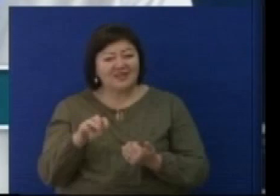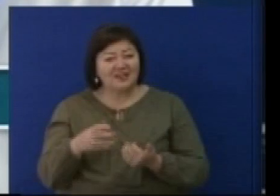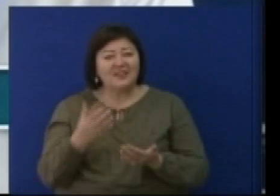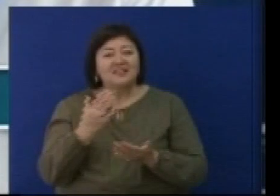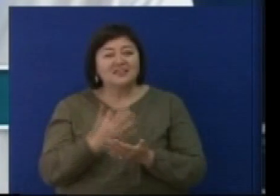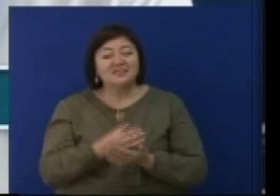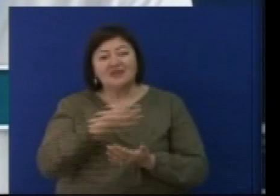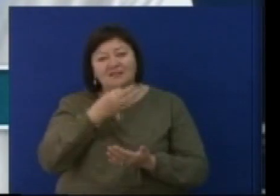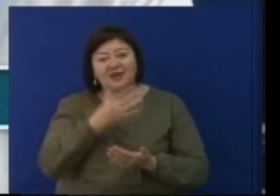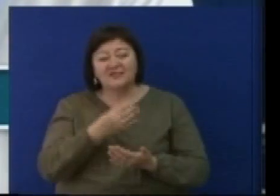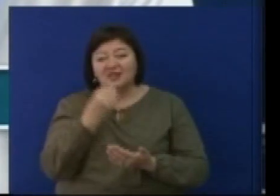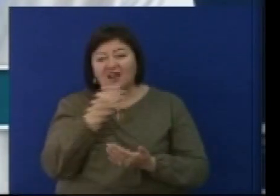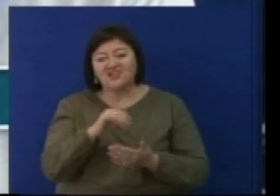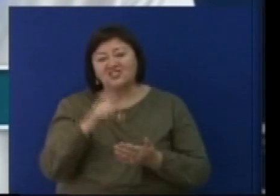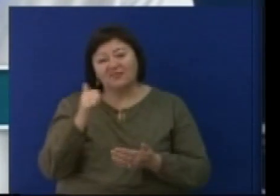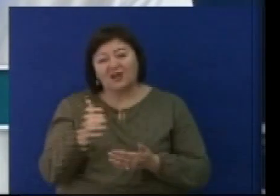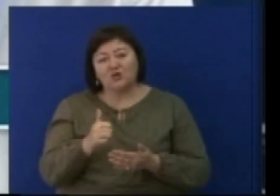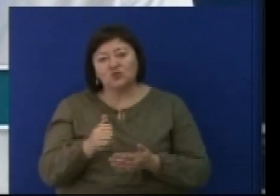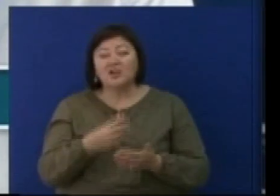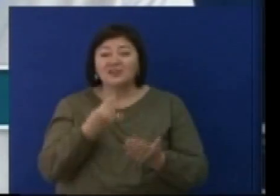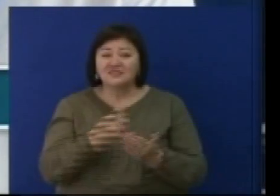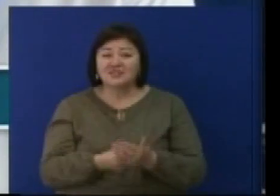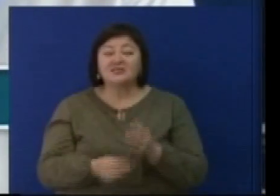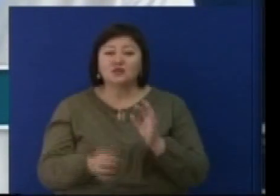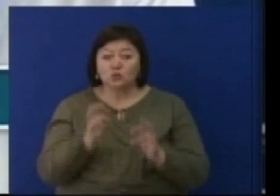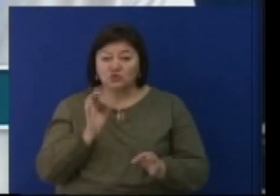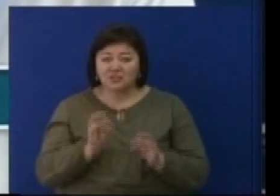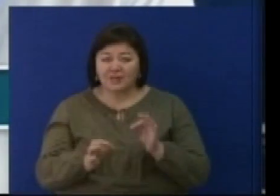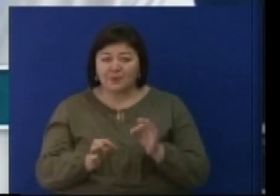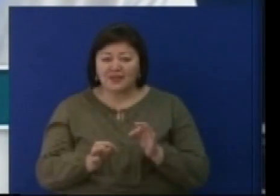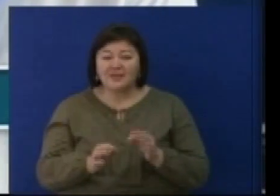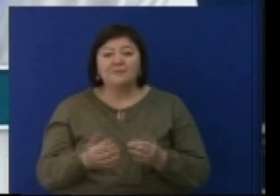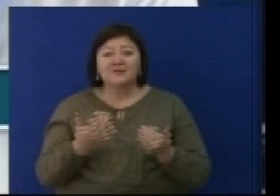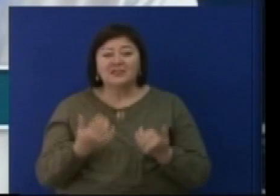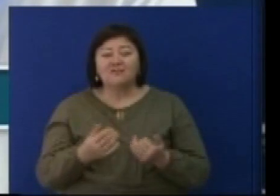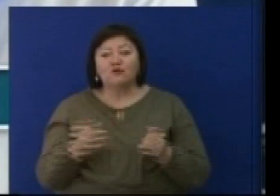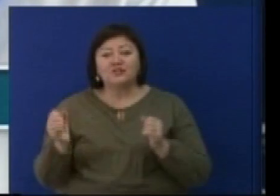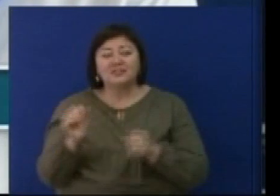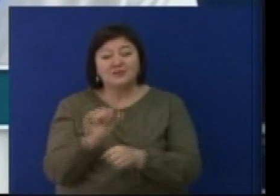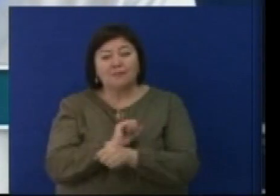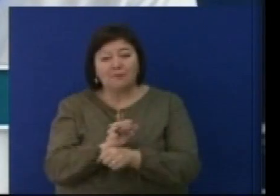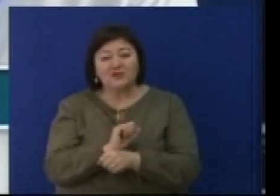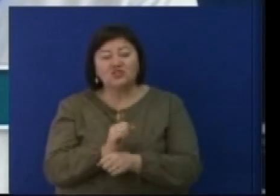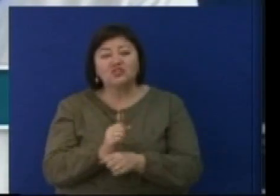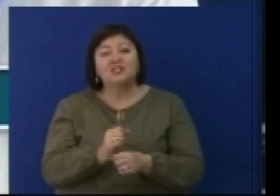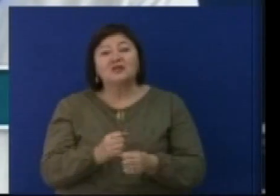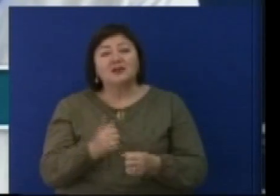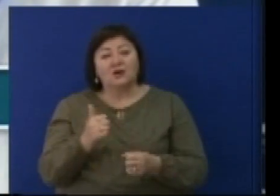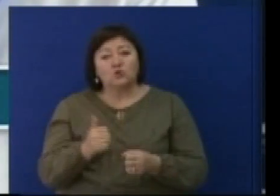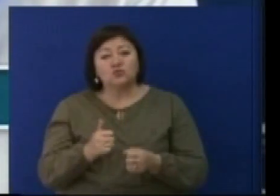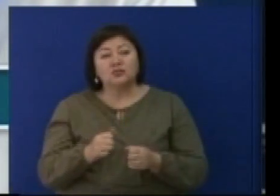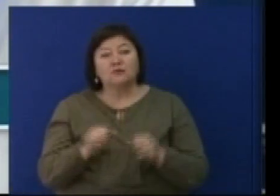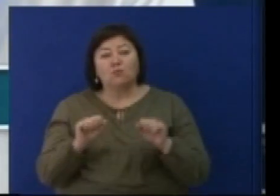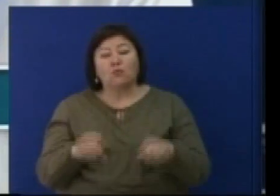клиенттерімізді көліктердің сапасы бойынша да, баға саясаты бойынша да толық қанағаттандырады. Бұл автокөліктер қолжетімді, сенімді. Қазіргі